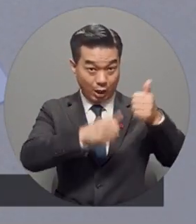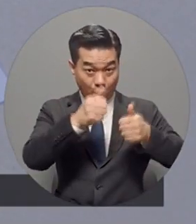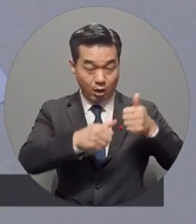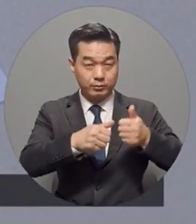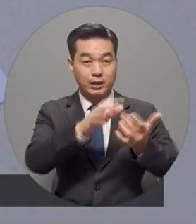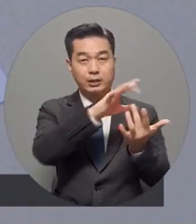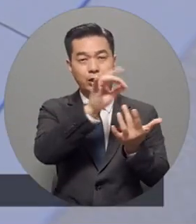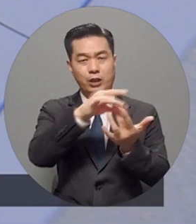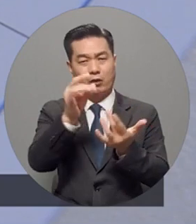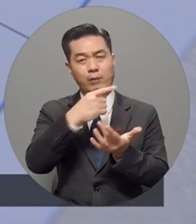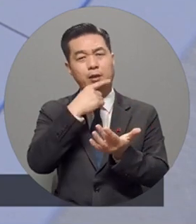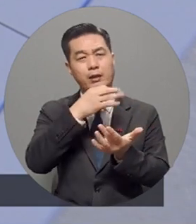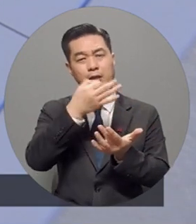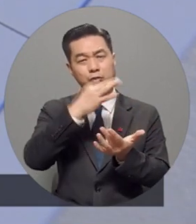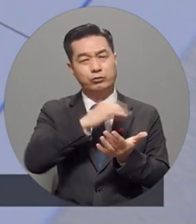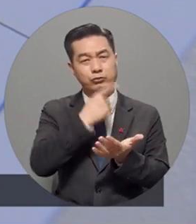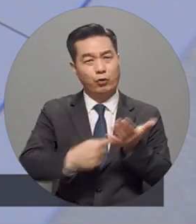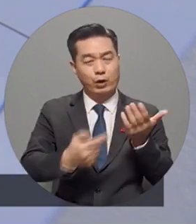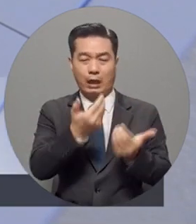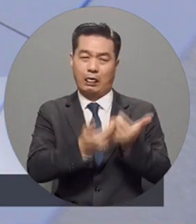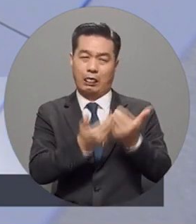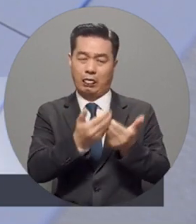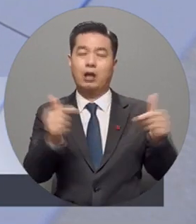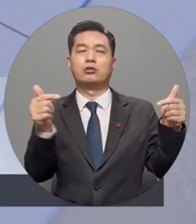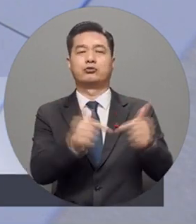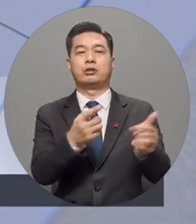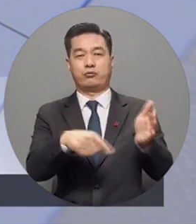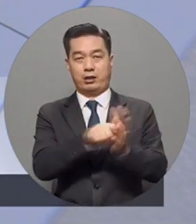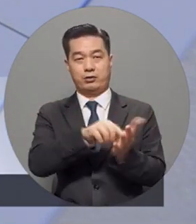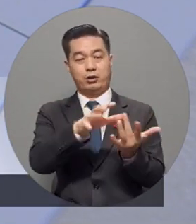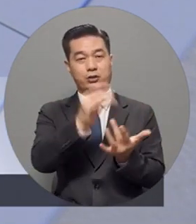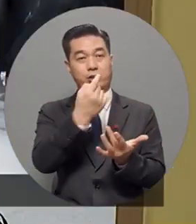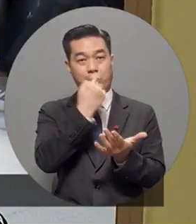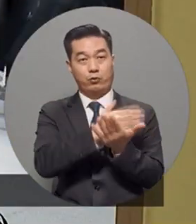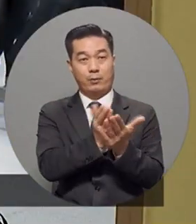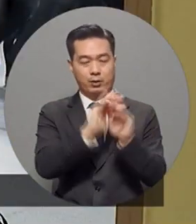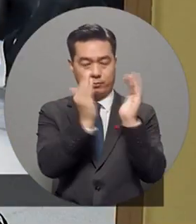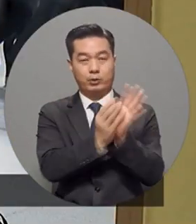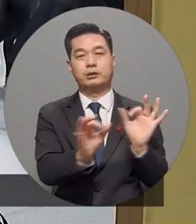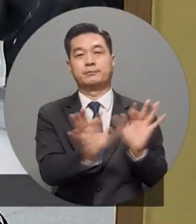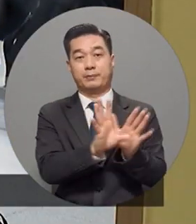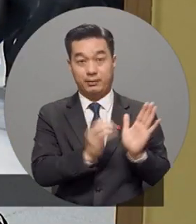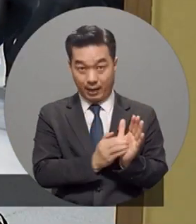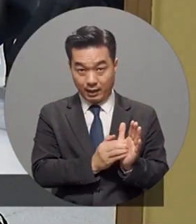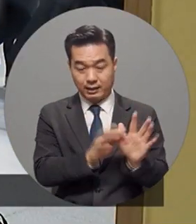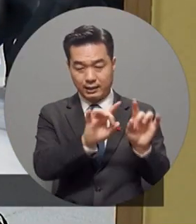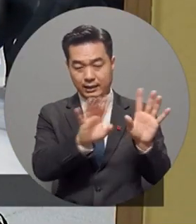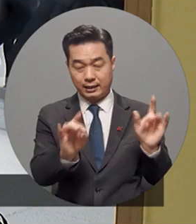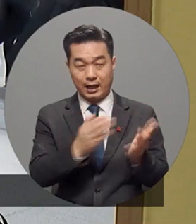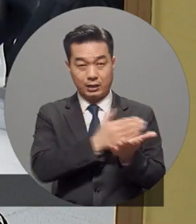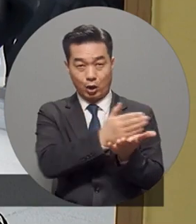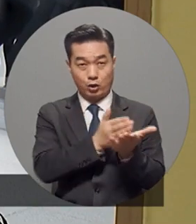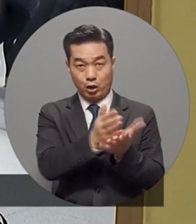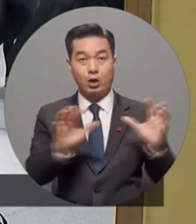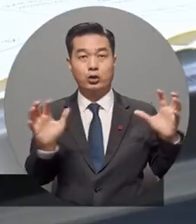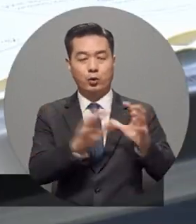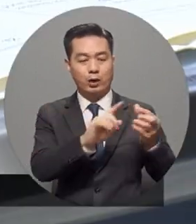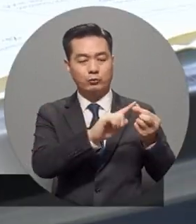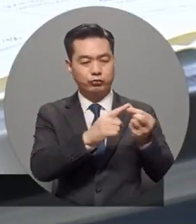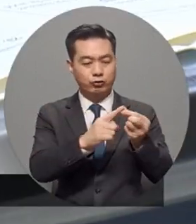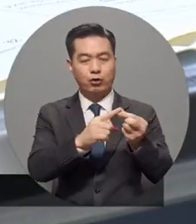막고 문이과 융합형 인재를 기르기 위해 선택 과목이 모두 사라지고 각 영역은 통합국어,